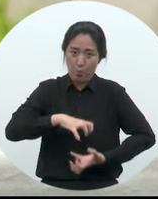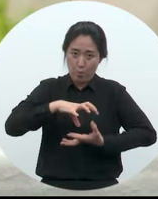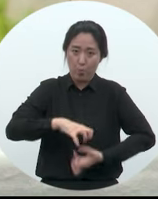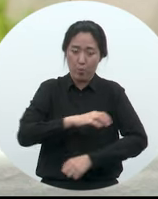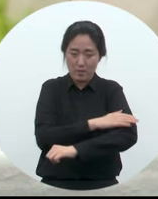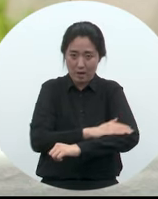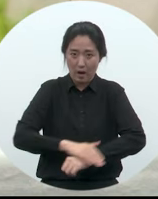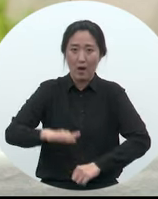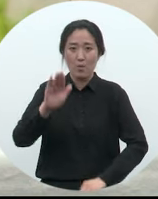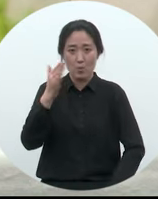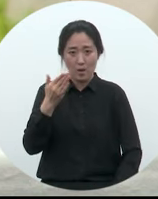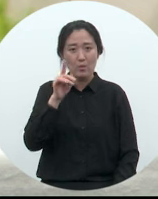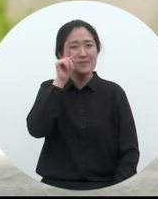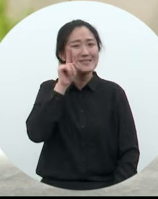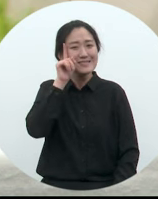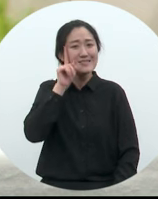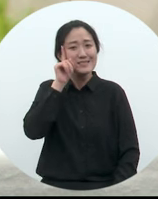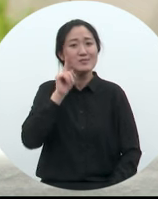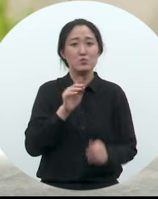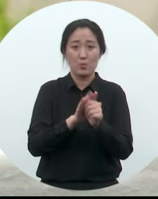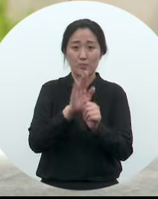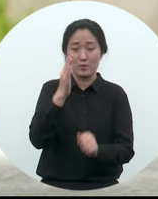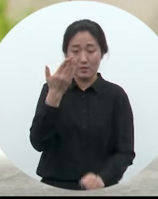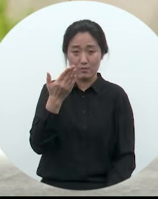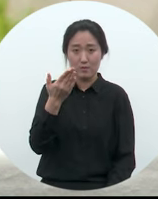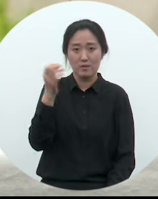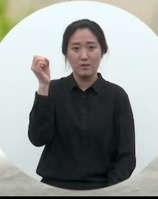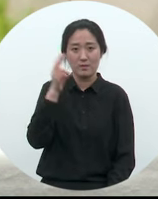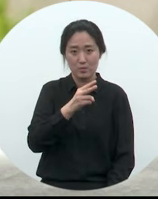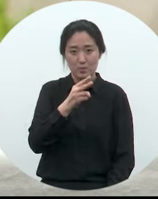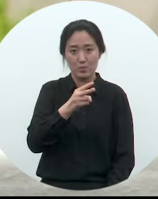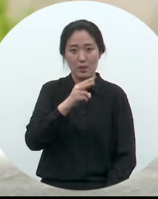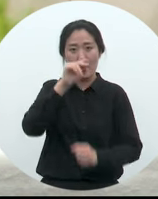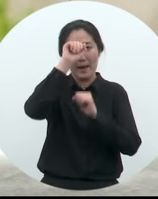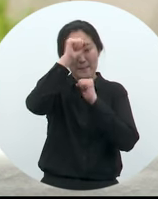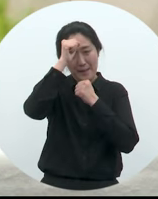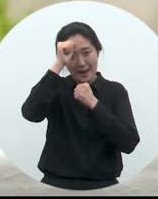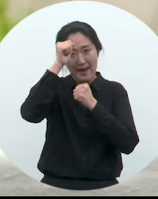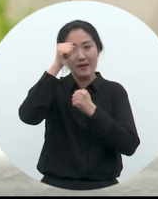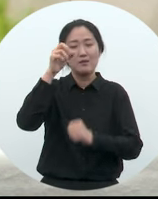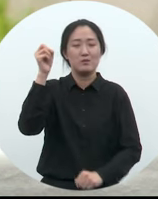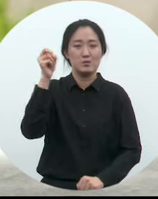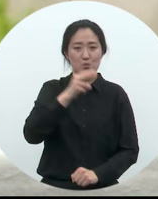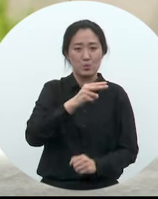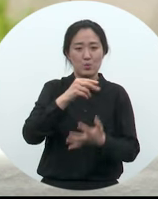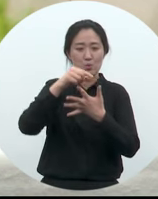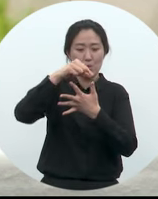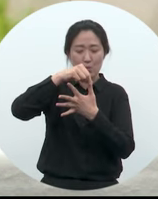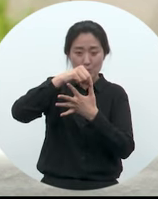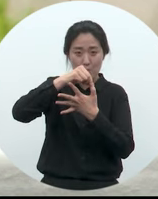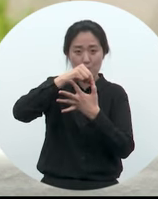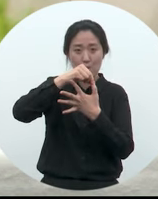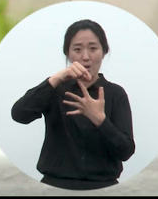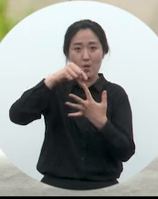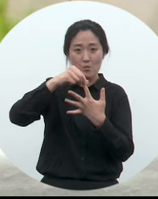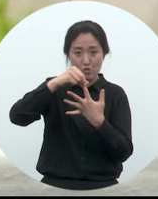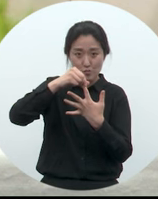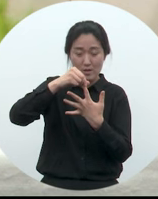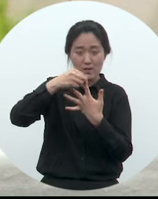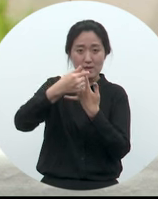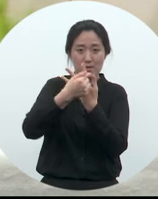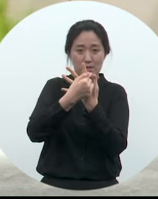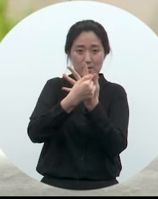같은 경우에 또 이제 스트레스 이런 데도 도움이 되고, 발의 태충은 엄지발가락과 두 번째 발가락을 붙였을